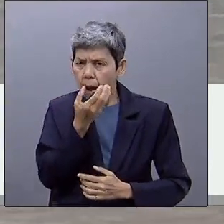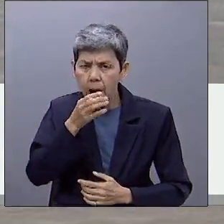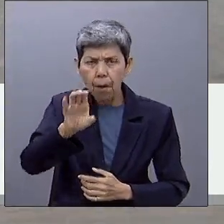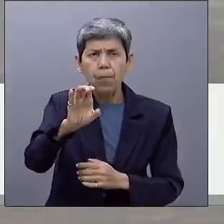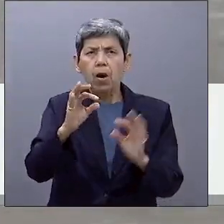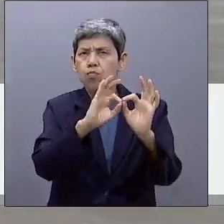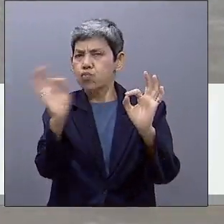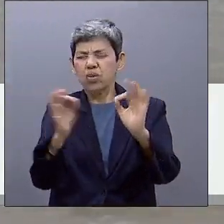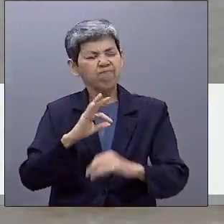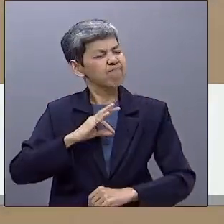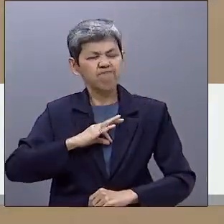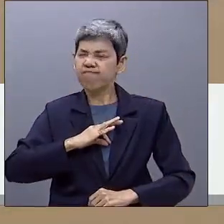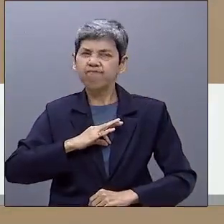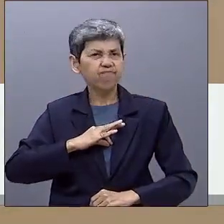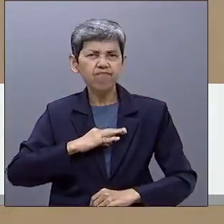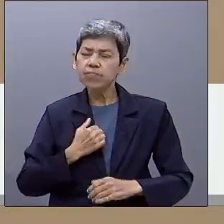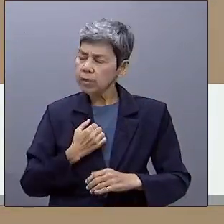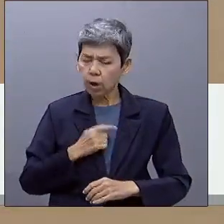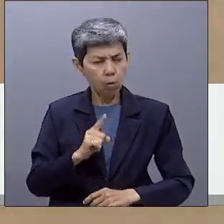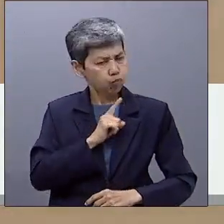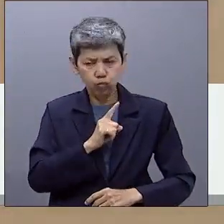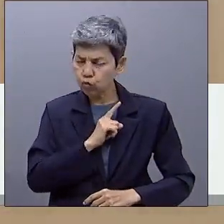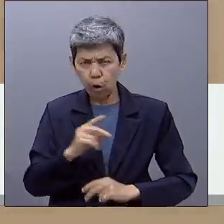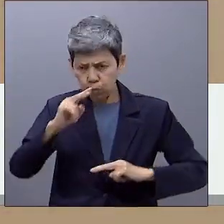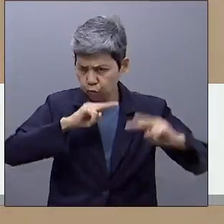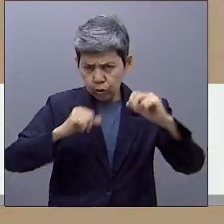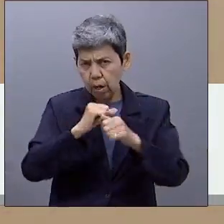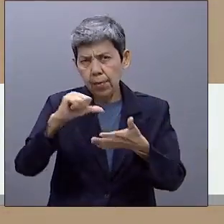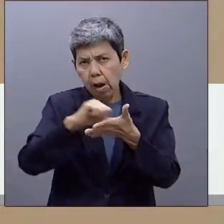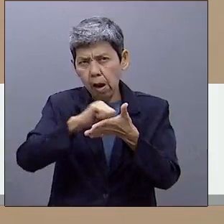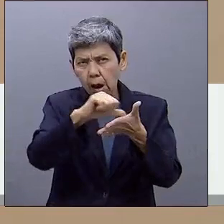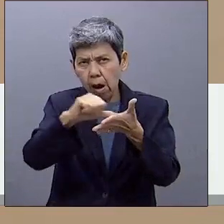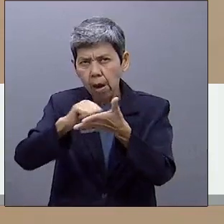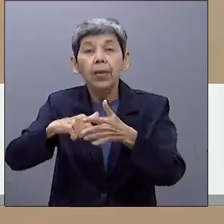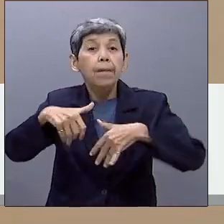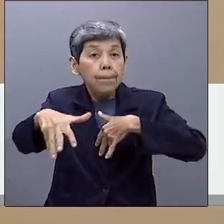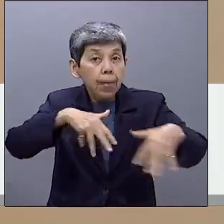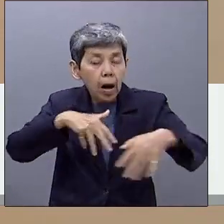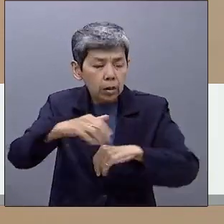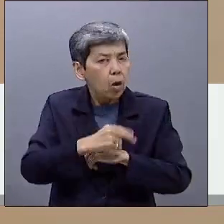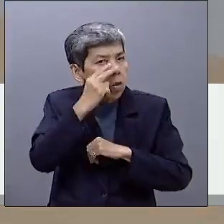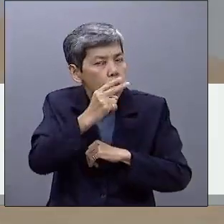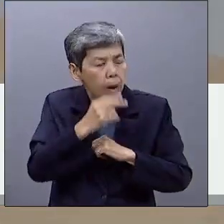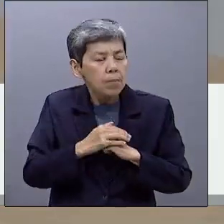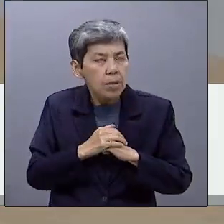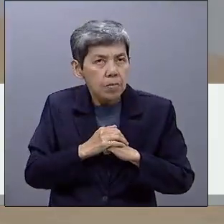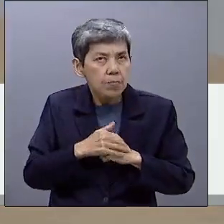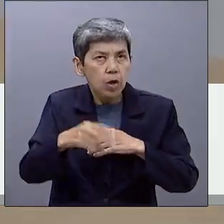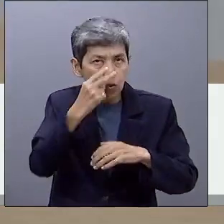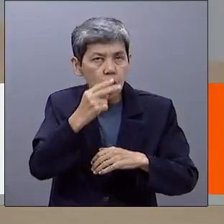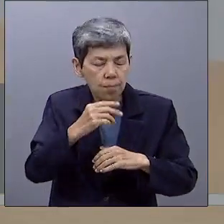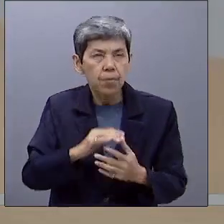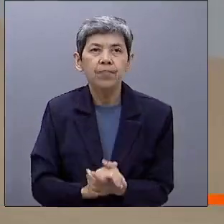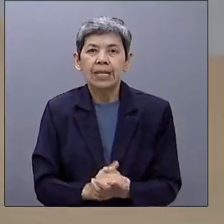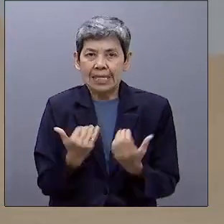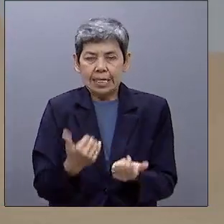แล้วข้อความวิพากษ์วิจารณ์เรียกร้องให้หน่วยงานรับผิดชอบเร่งแก้ไขก็มีประชาชนให้ความสนใจกันเพิ่มมากขึ้นนะคะ